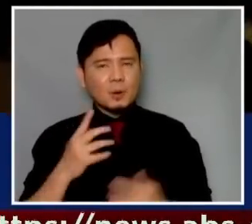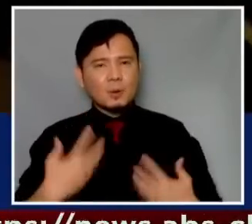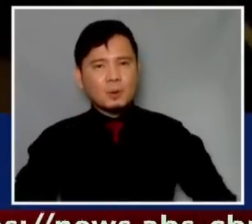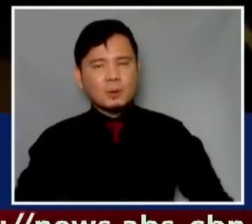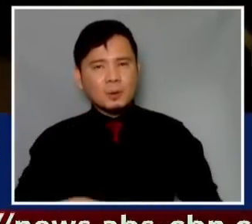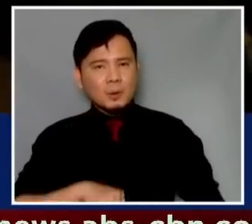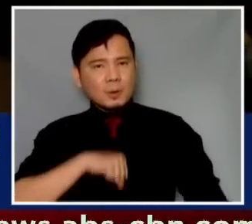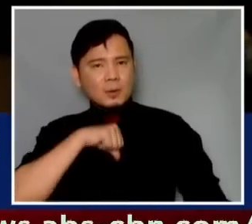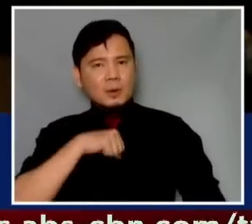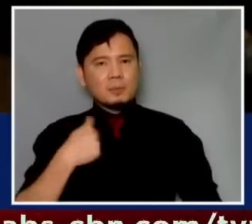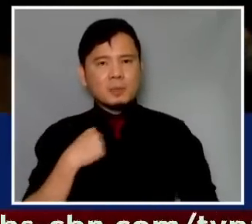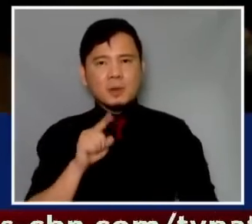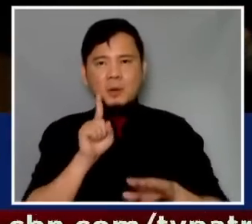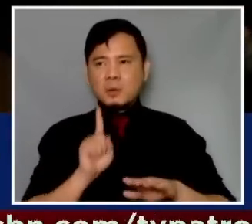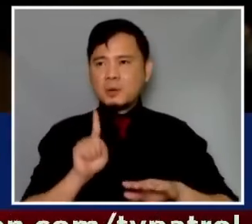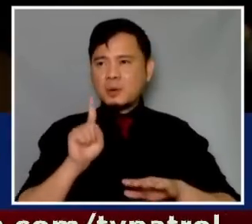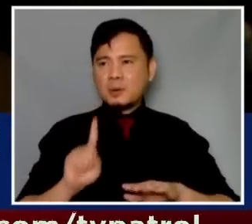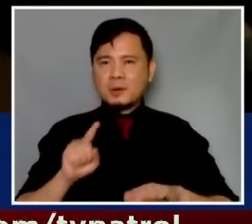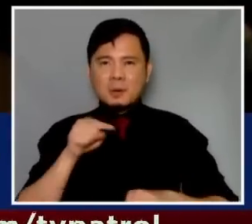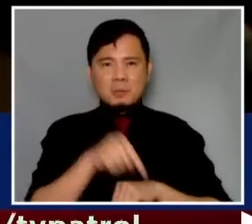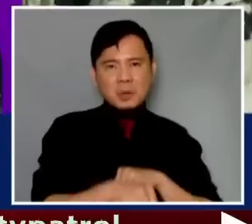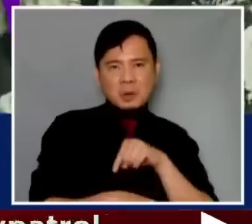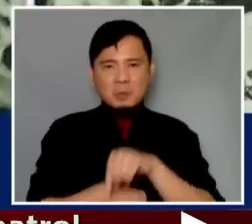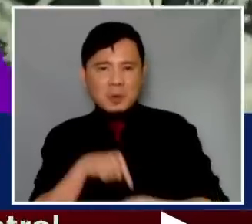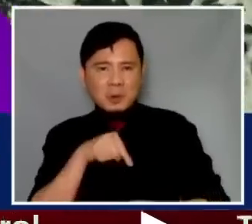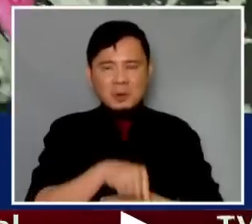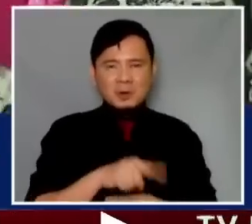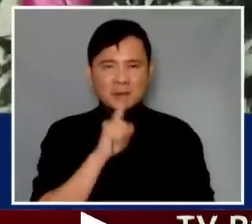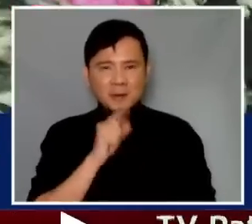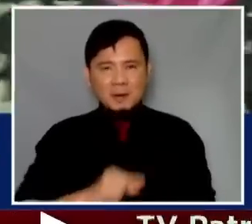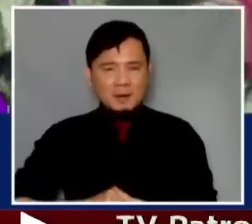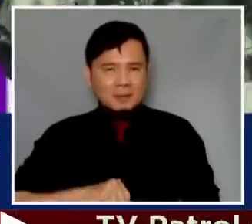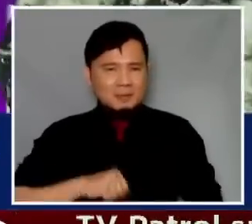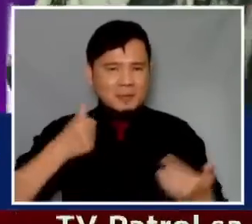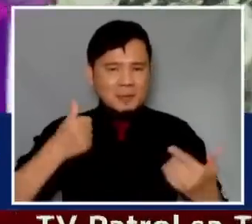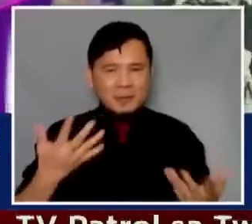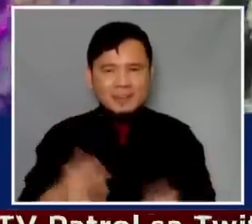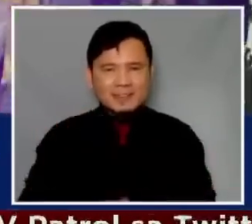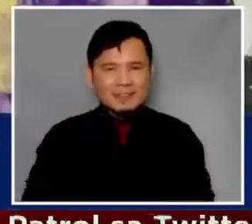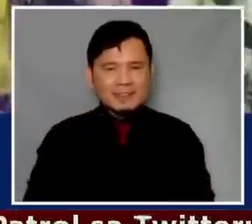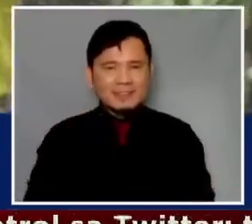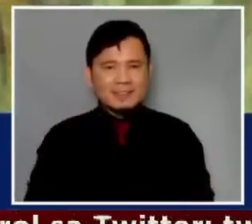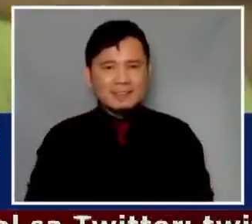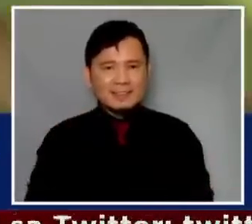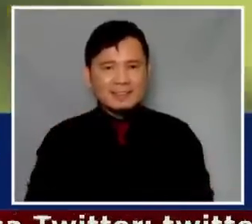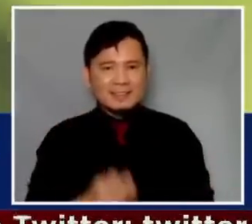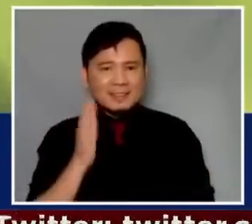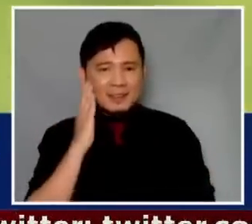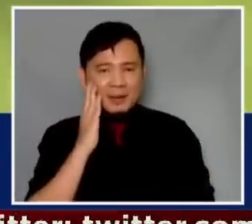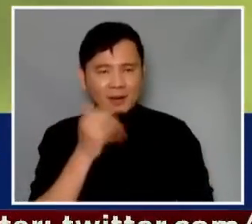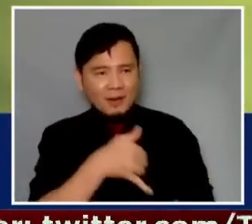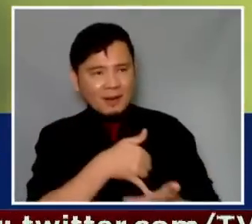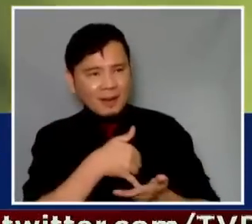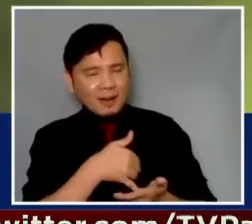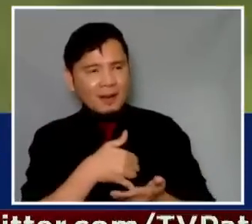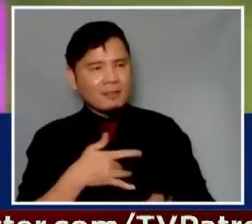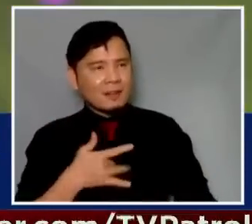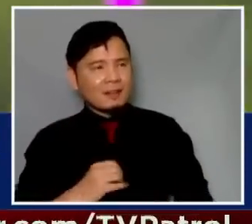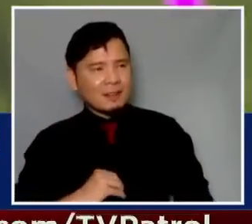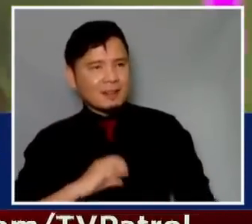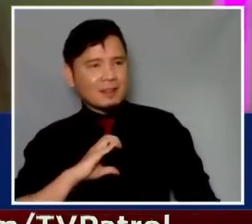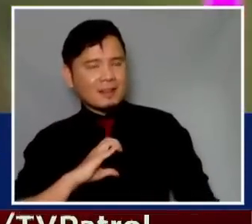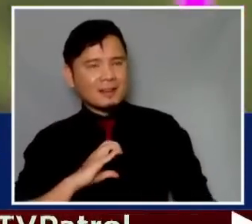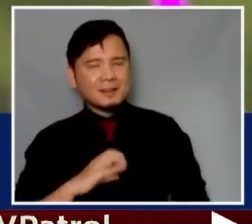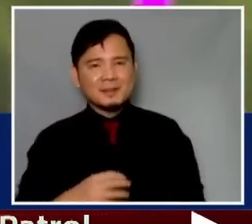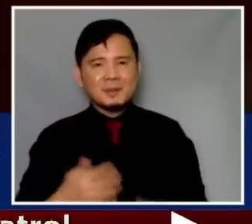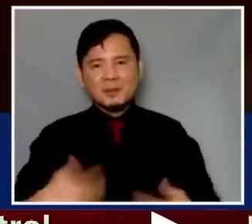to carry myself well. So I'm very, very much happy right now. And I was able to, you know, get one of the awards as well for tonight. So